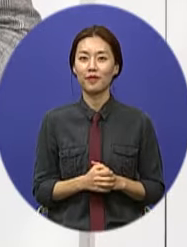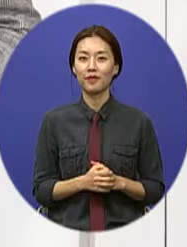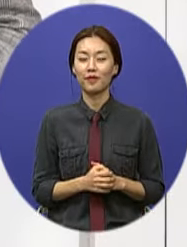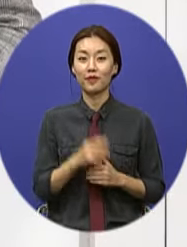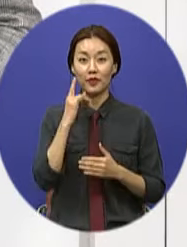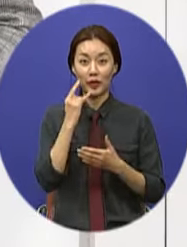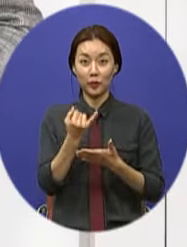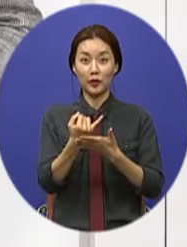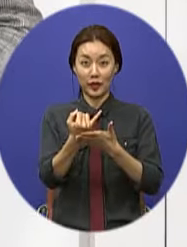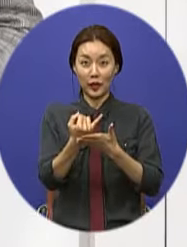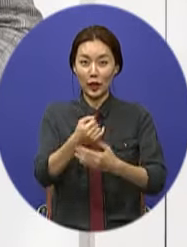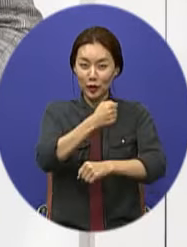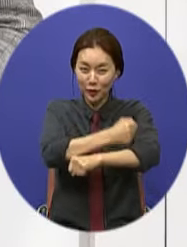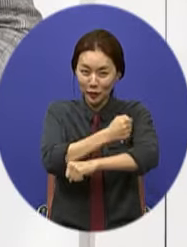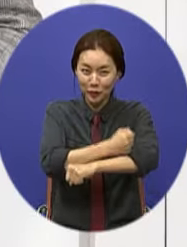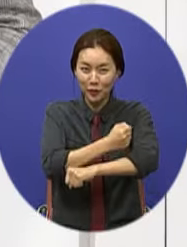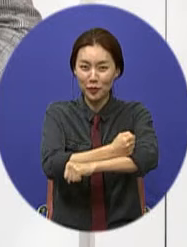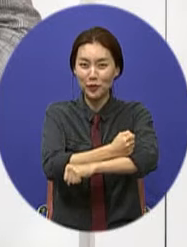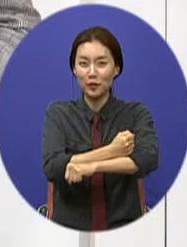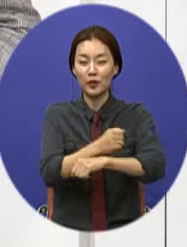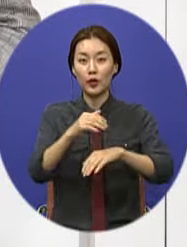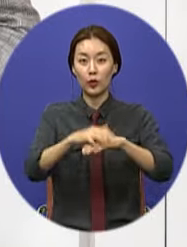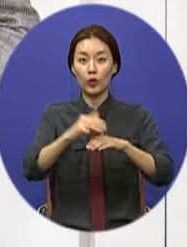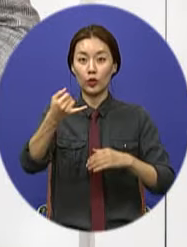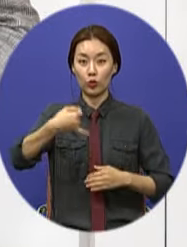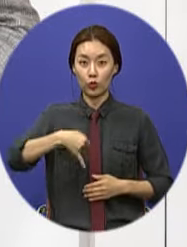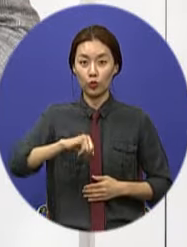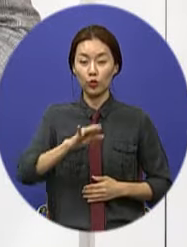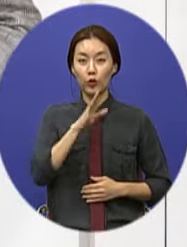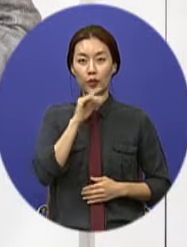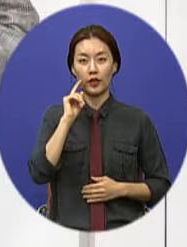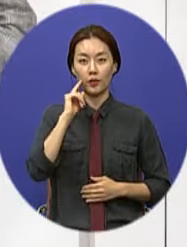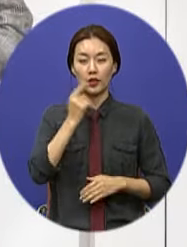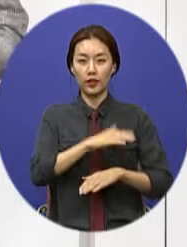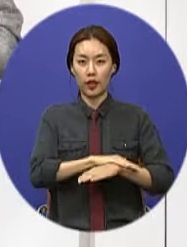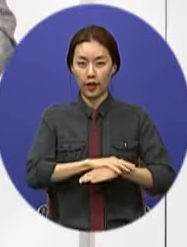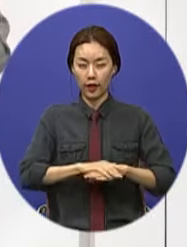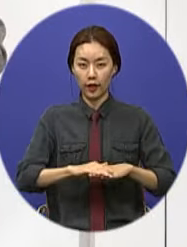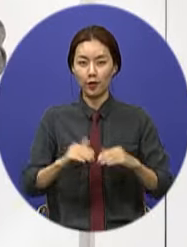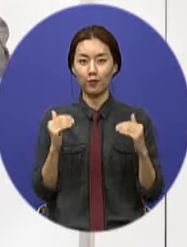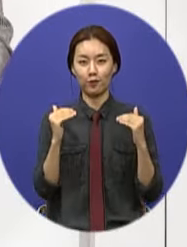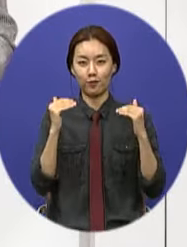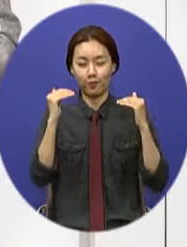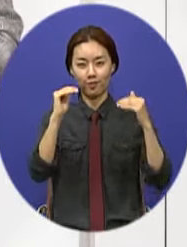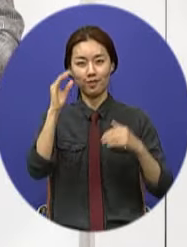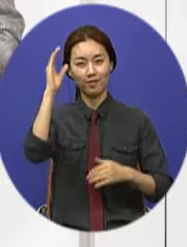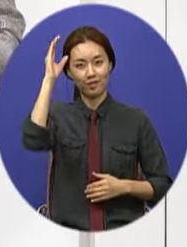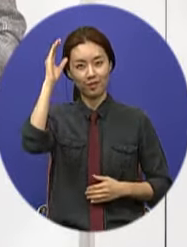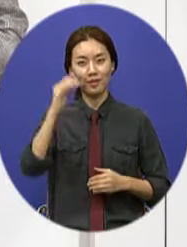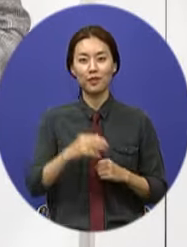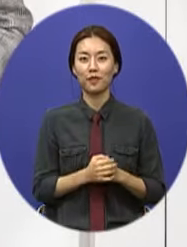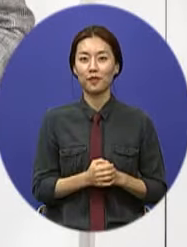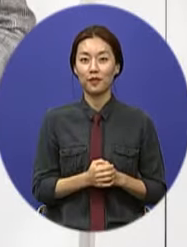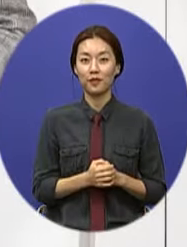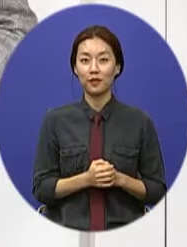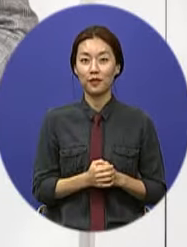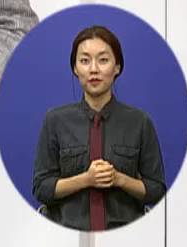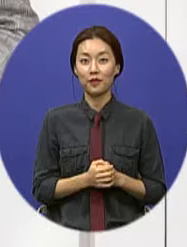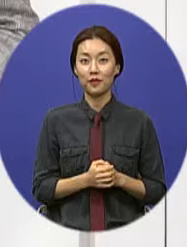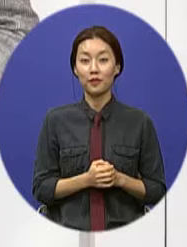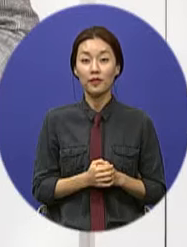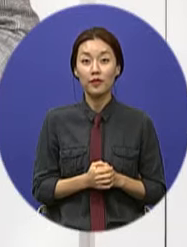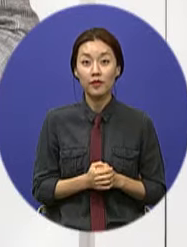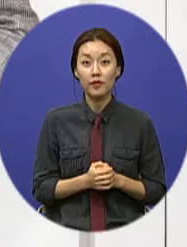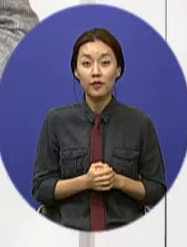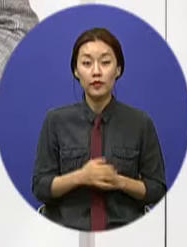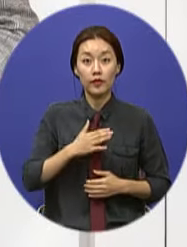우리 어머님, 예, 예, 외손주도 정말 예쁘게 잘 자랐으면 좋겠습니다. 네. 자, 건강하게.